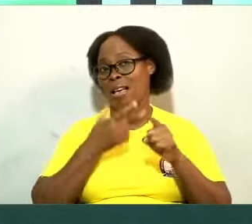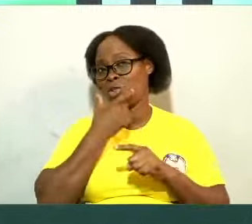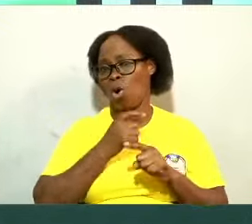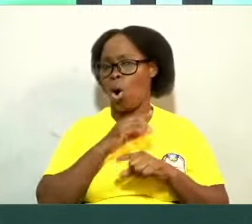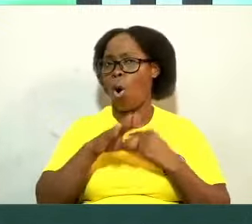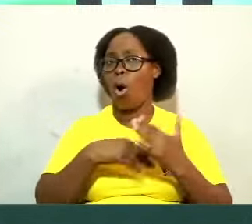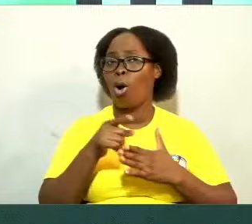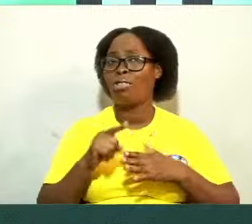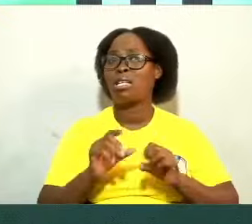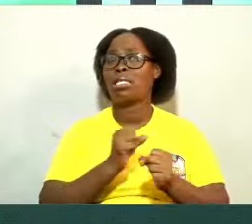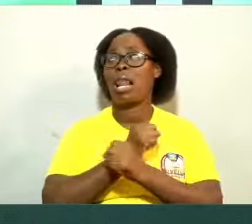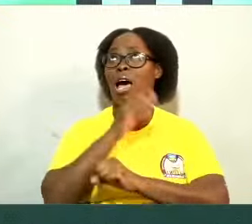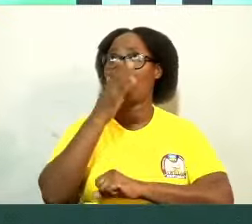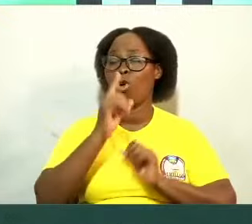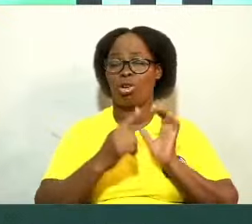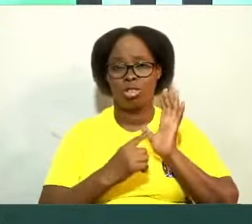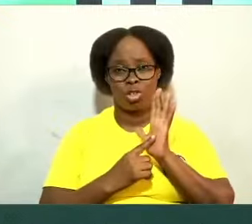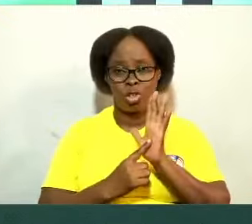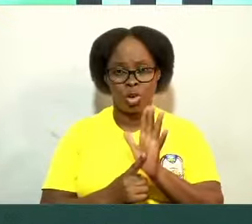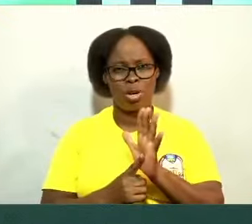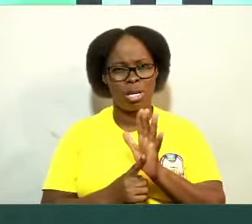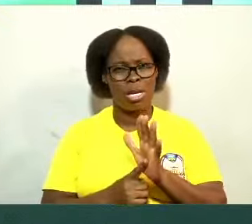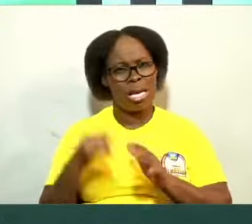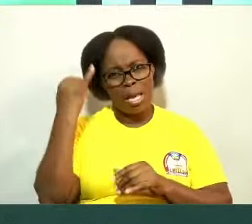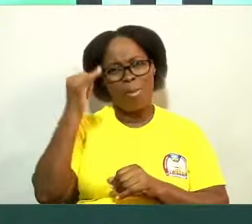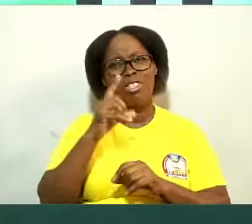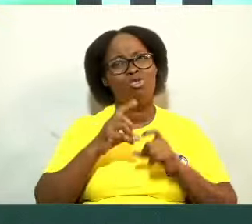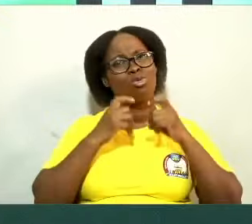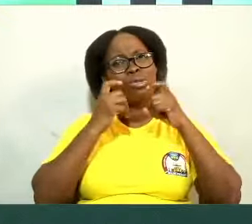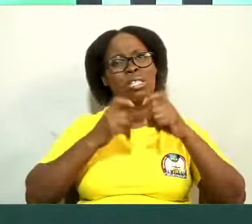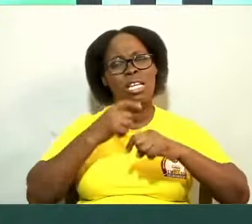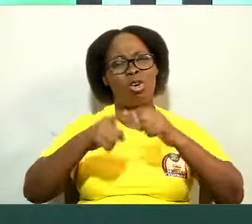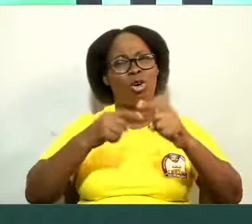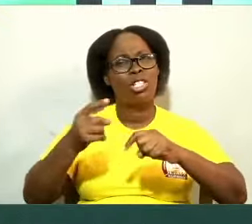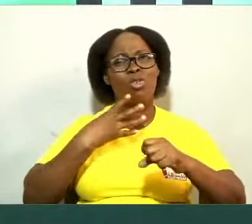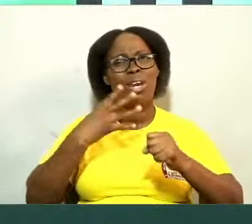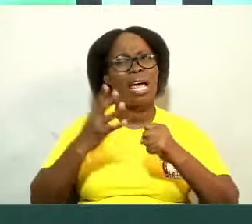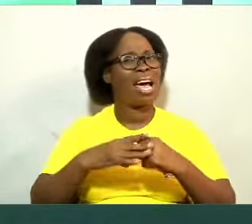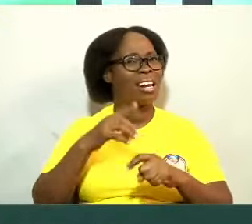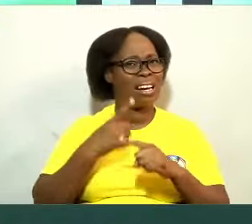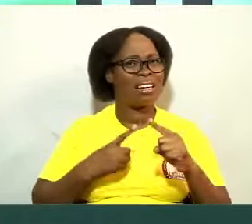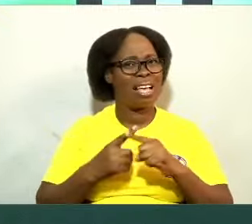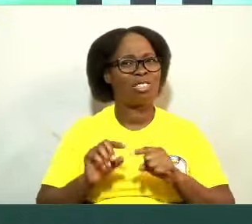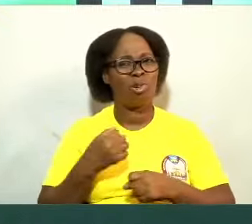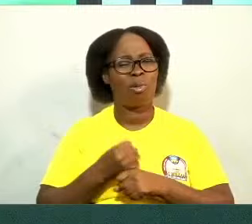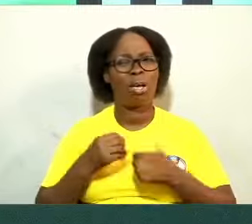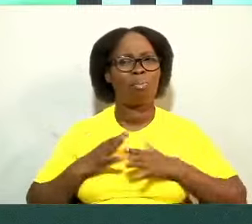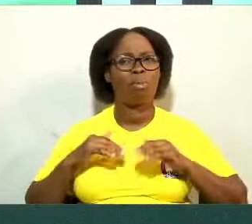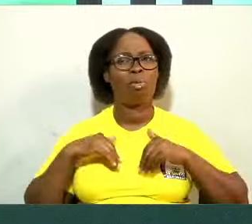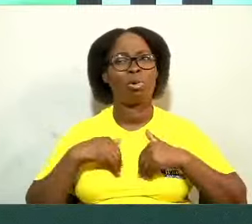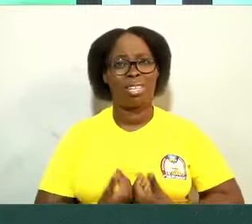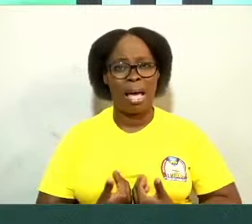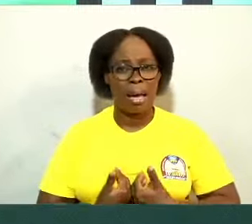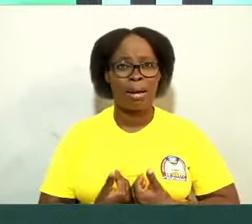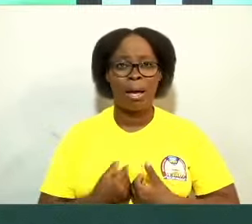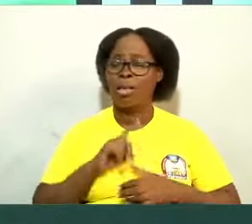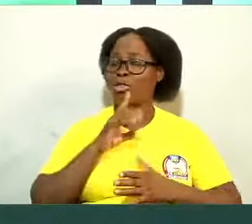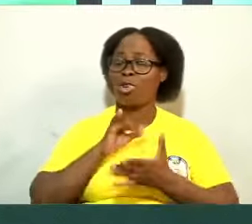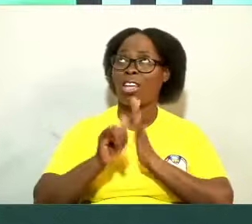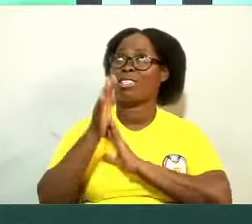kwamba mtu kutenda dhambi miaka 900 atachosha watu. Kwa hiyo